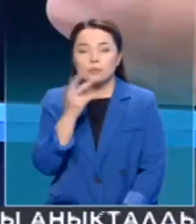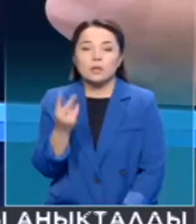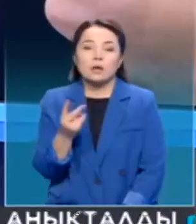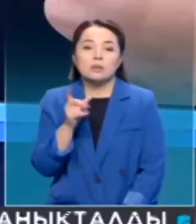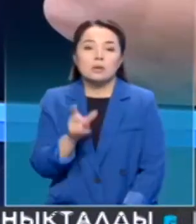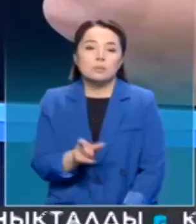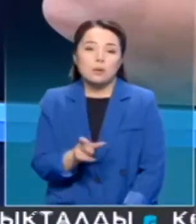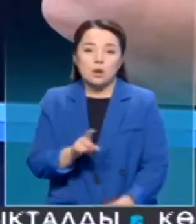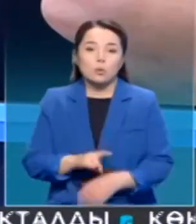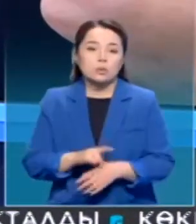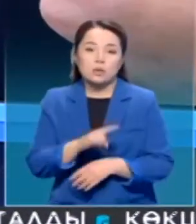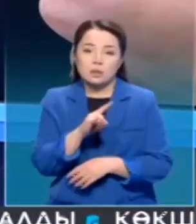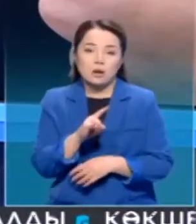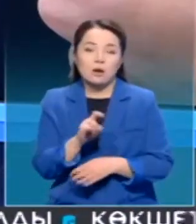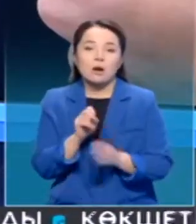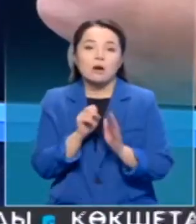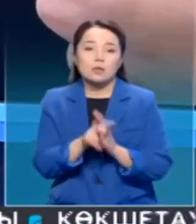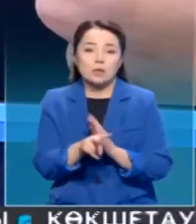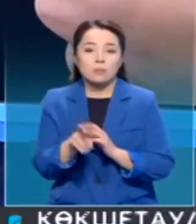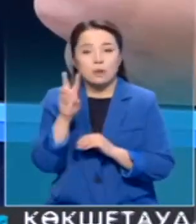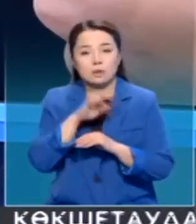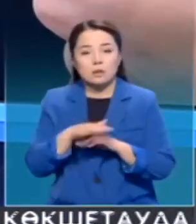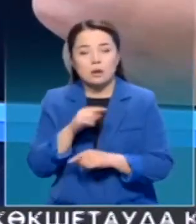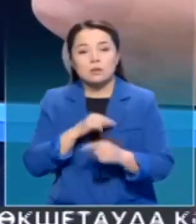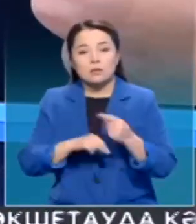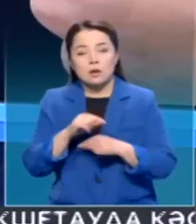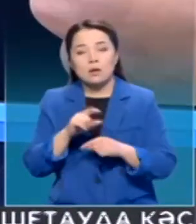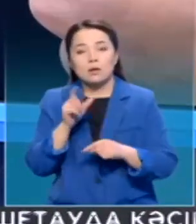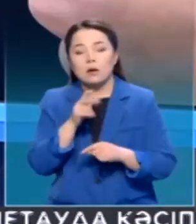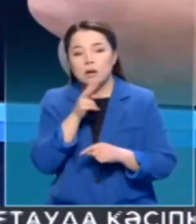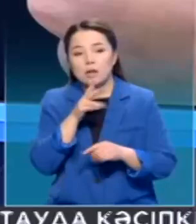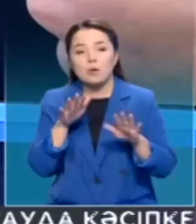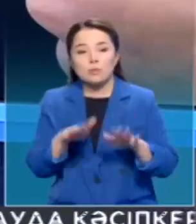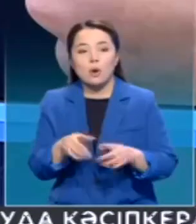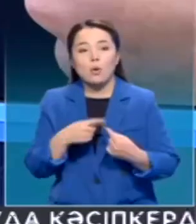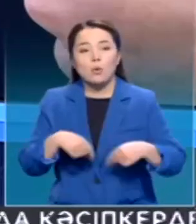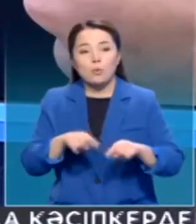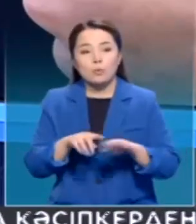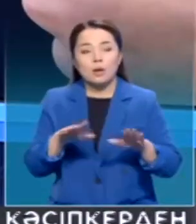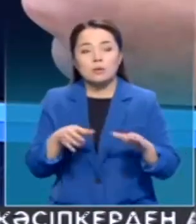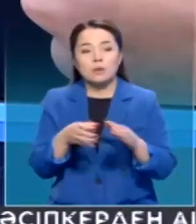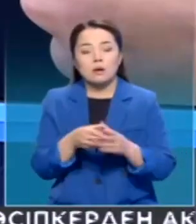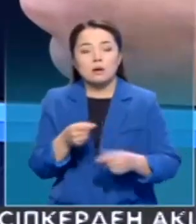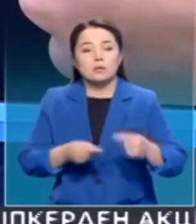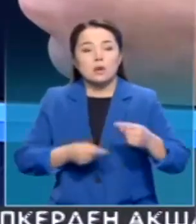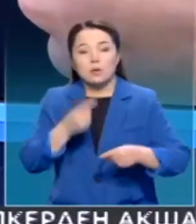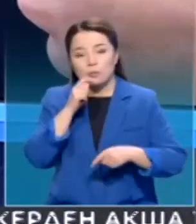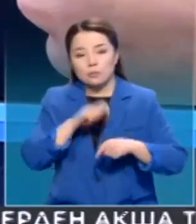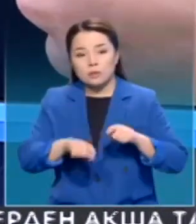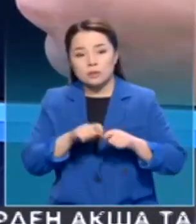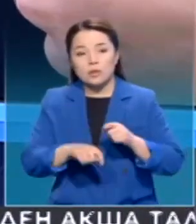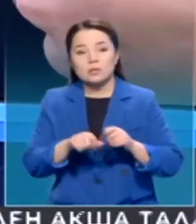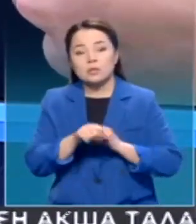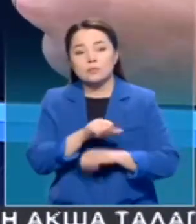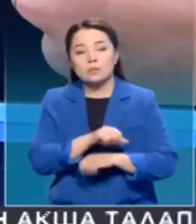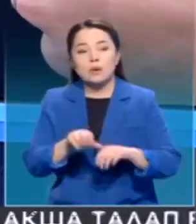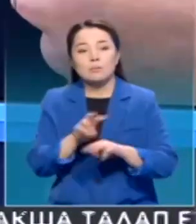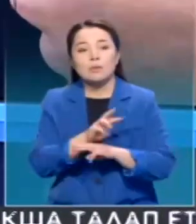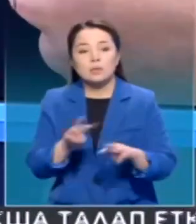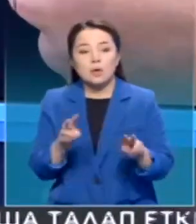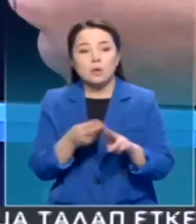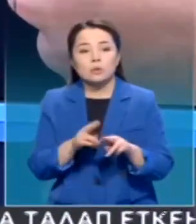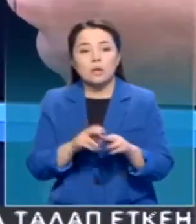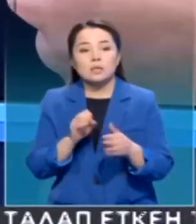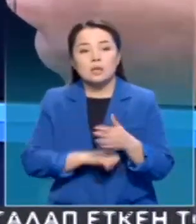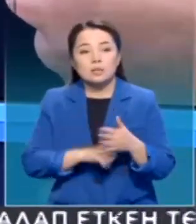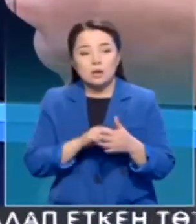Қазақстандық екі азаматтың әуежайдан қашып елге заңсыз кіруі Кореяда қоғамдық резонанс тудырған. Еліміздің сыртқы істер министрлігі осының